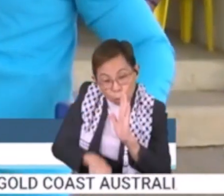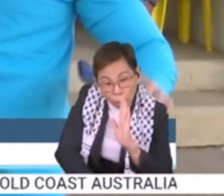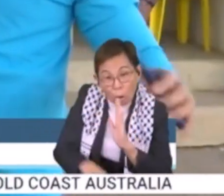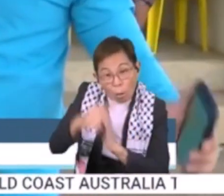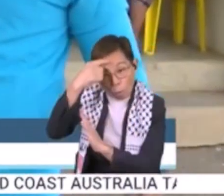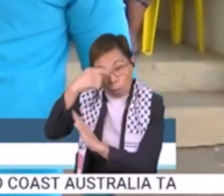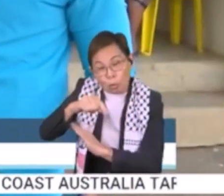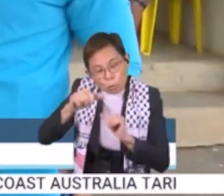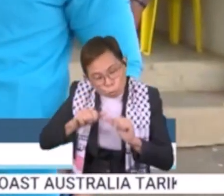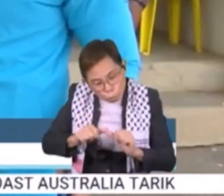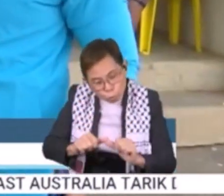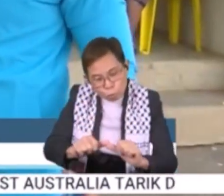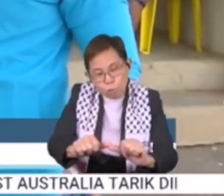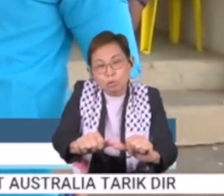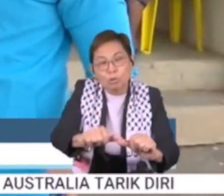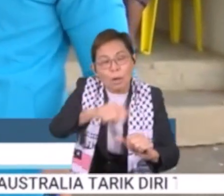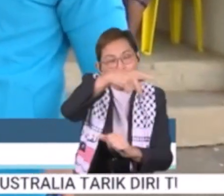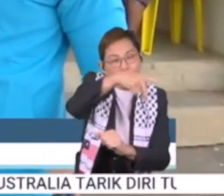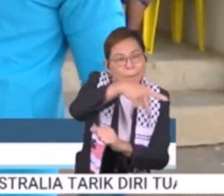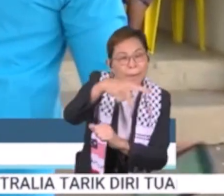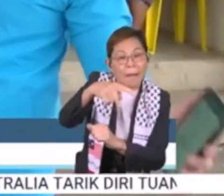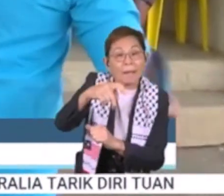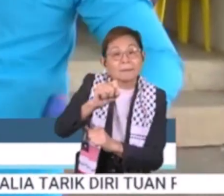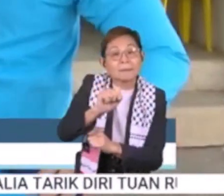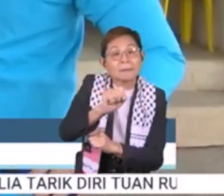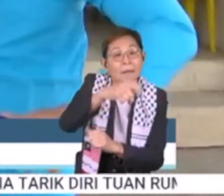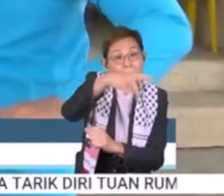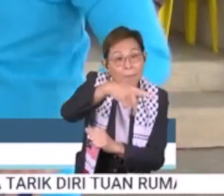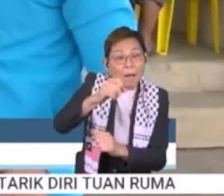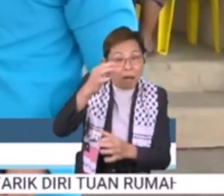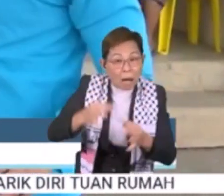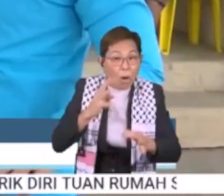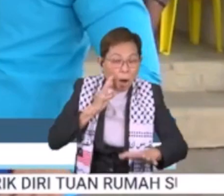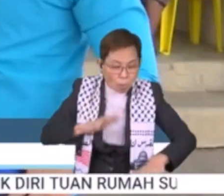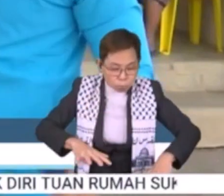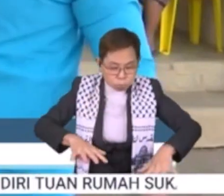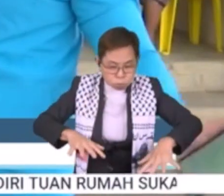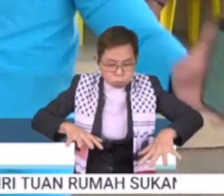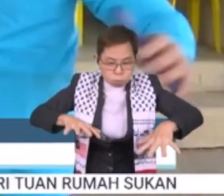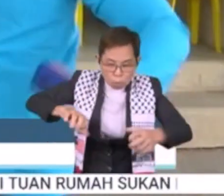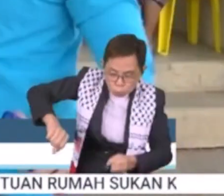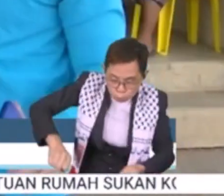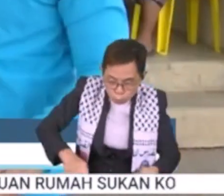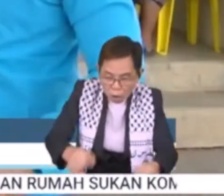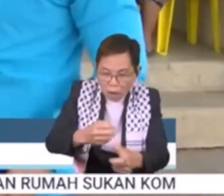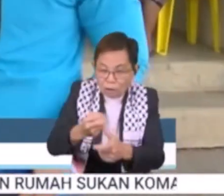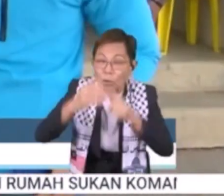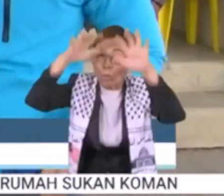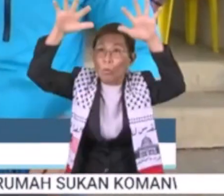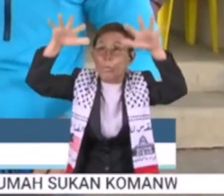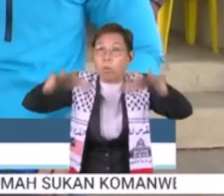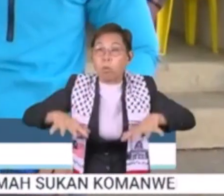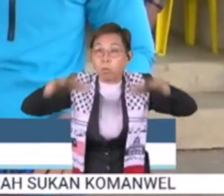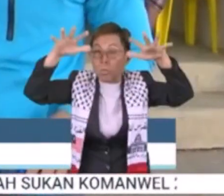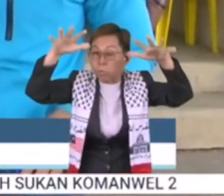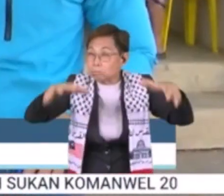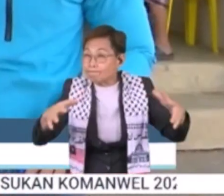untuk terus ke PPS kalau berlaku kenaikan air sungai ataupun air hujan